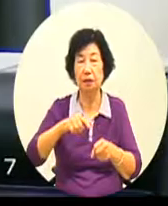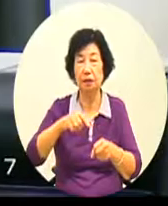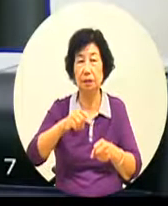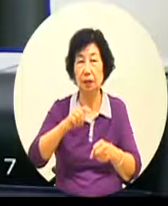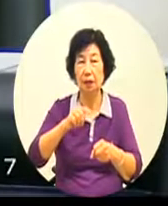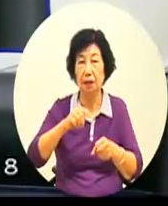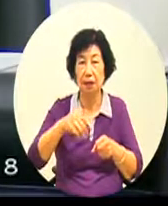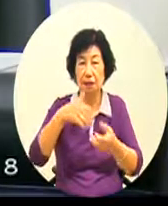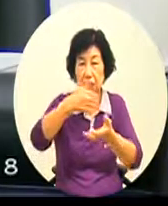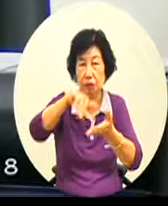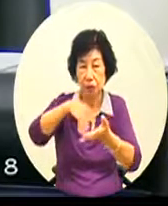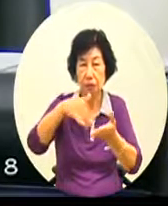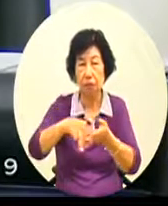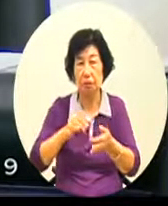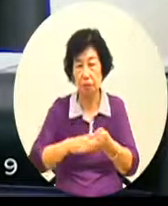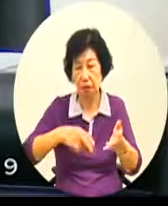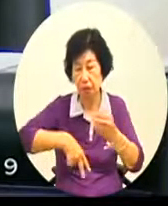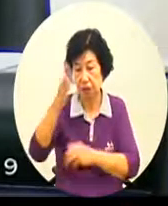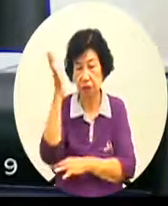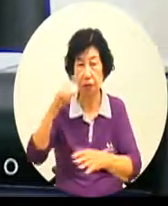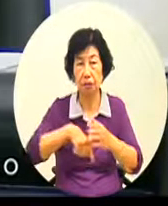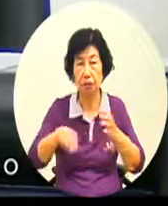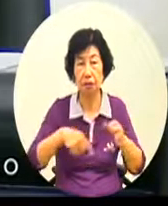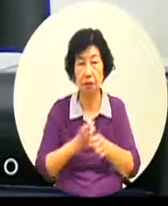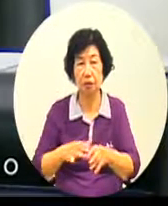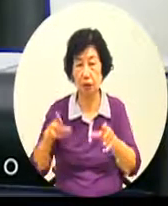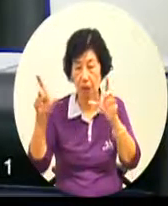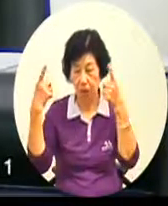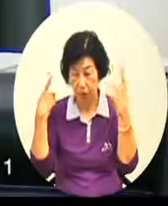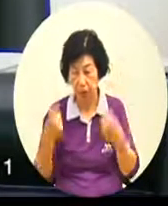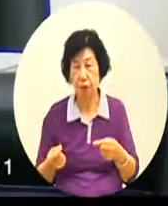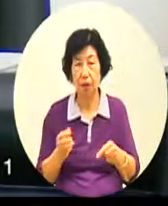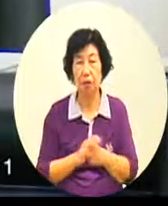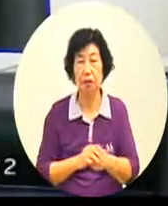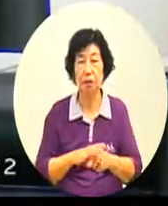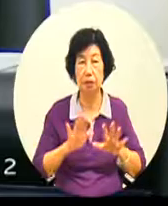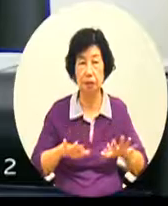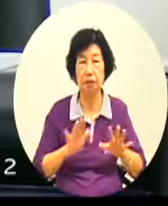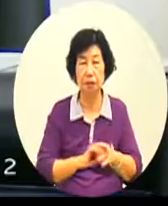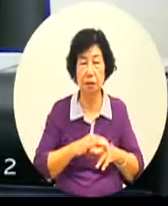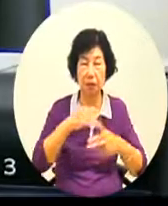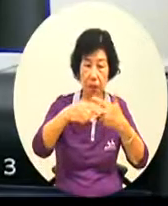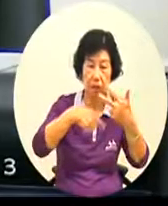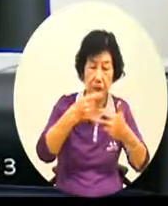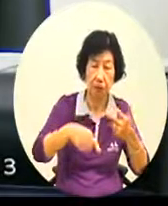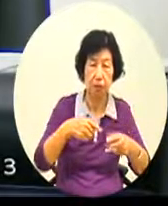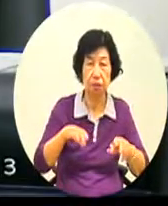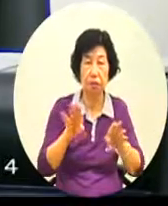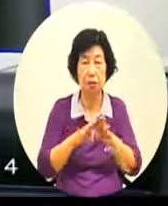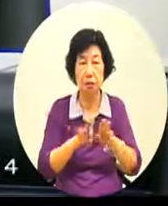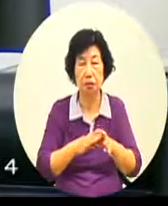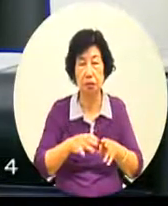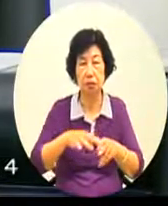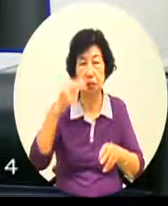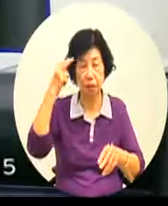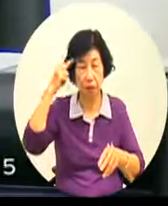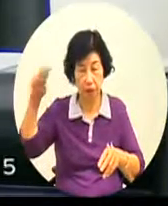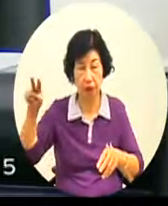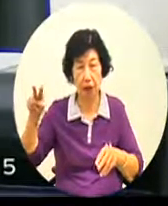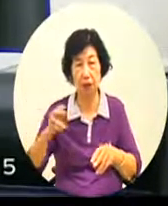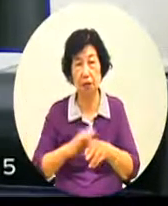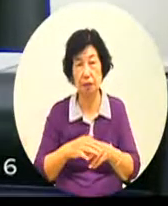们的行政院版本。那所谓的周休二例啦，例假日劳工可以抗拒上